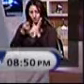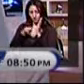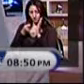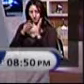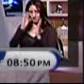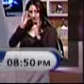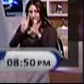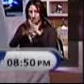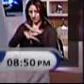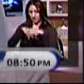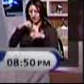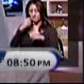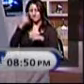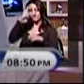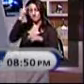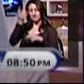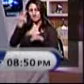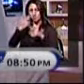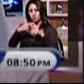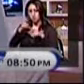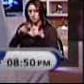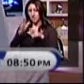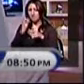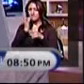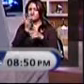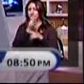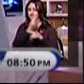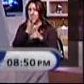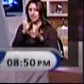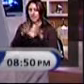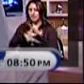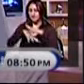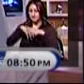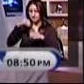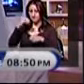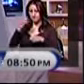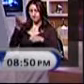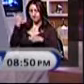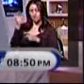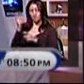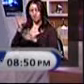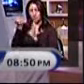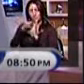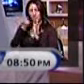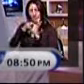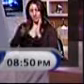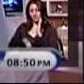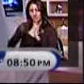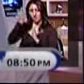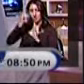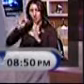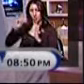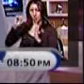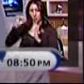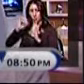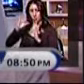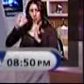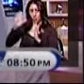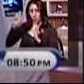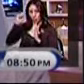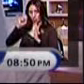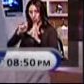تم اعدادها كمسلسل او كفيلم، وكان من اصحاب هذه المدرسة الدكتور يوسف ادريس رحمه الله، وكان بيروح يتخانق يعني لما يعملوا اعداد